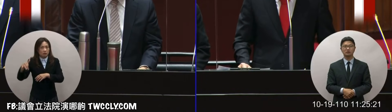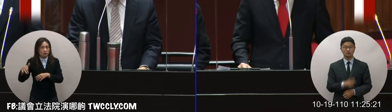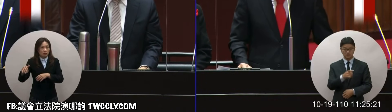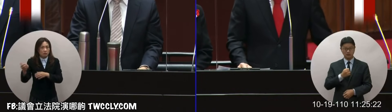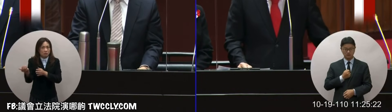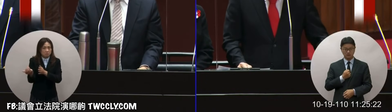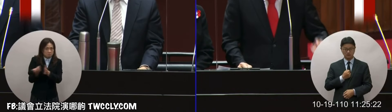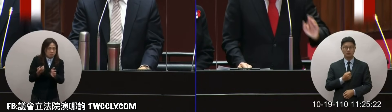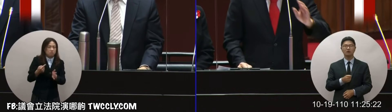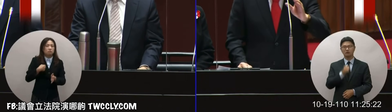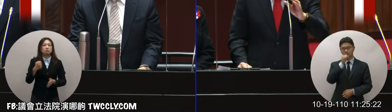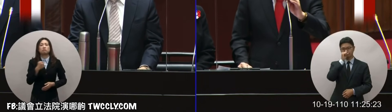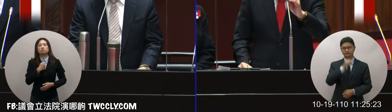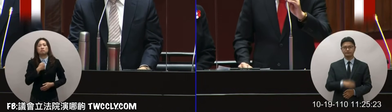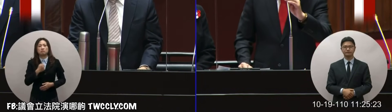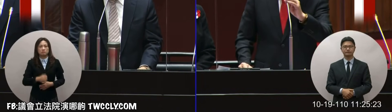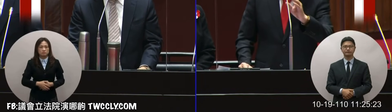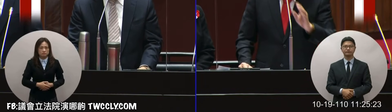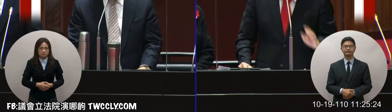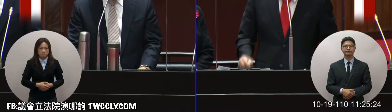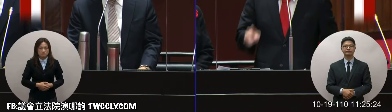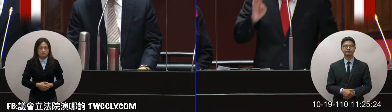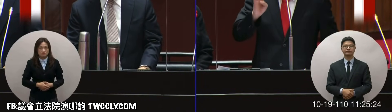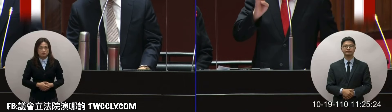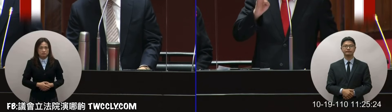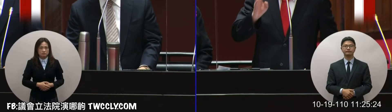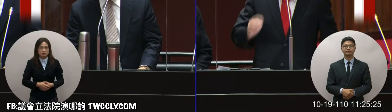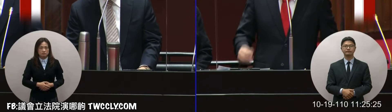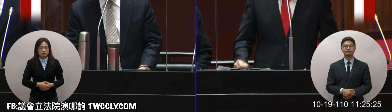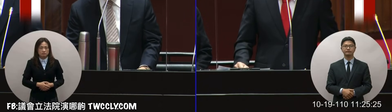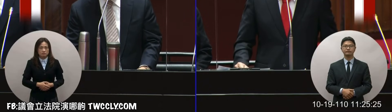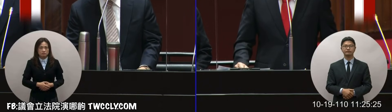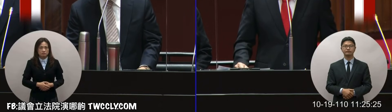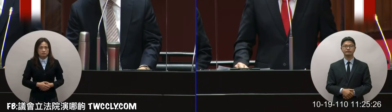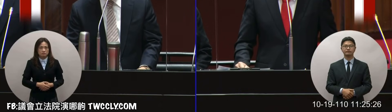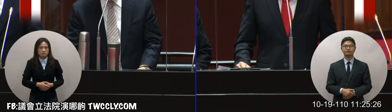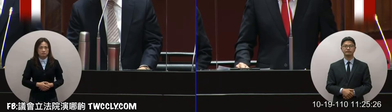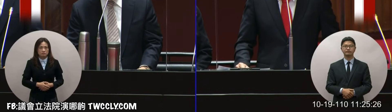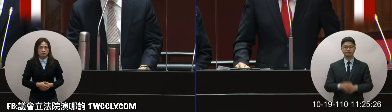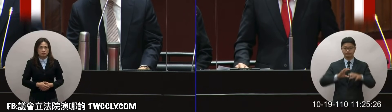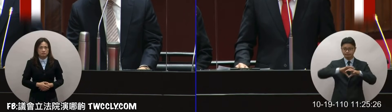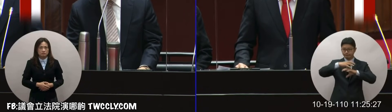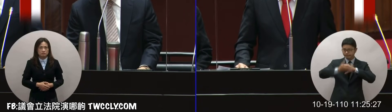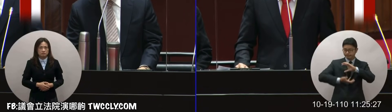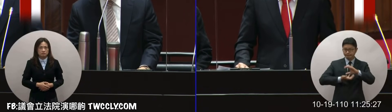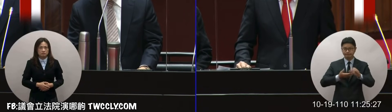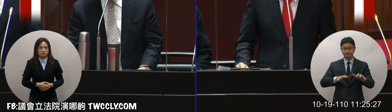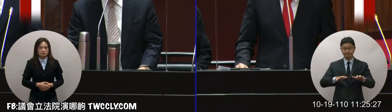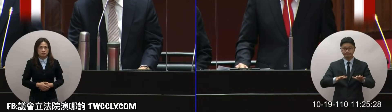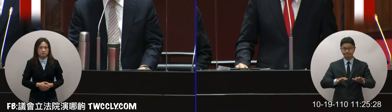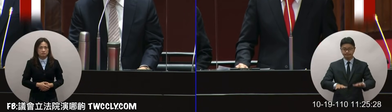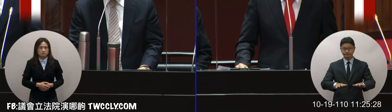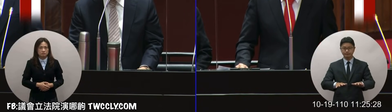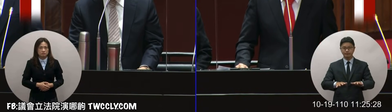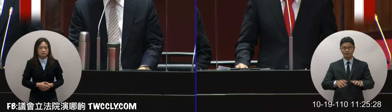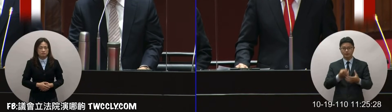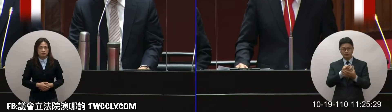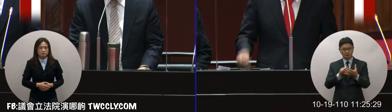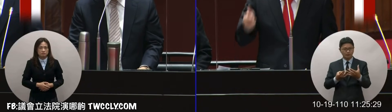好。现在院长，全世界已经发展禁输飞弹的国